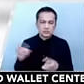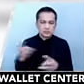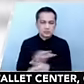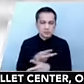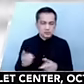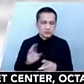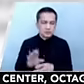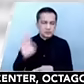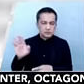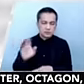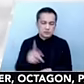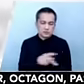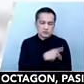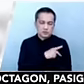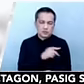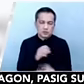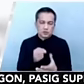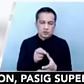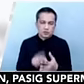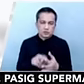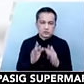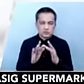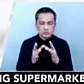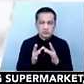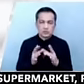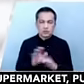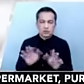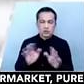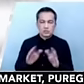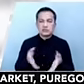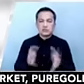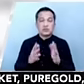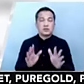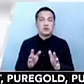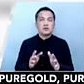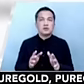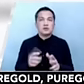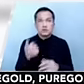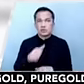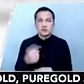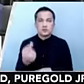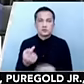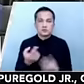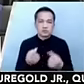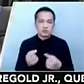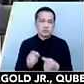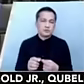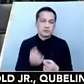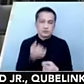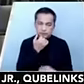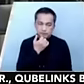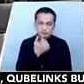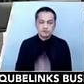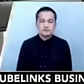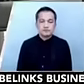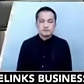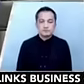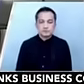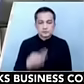personal man o sa internet. At huwag daw palampasin ang sinumang gagawa nito. Para sa GMA